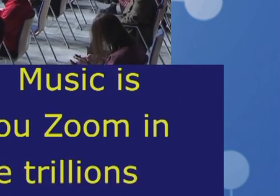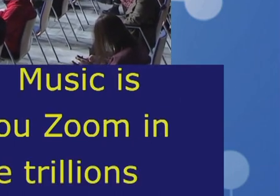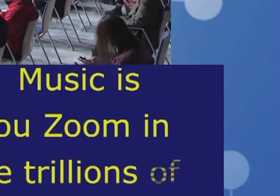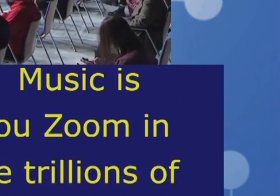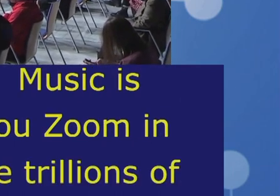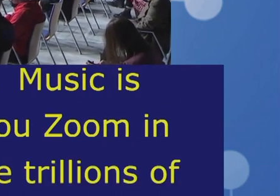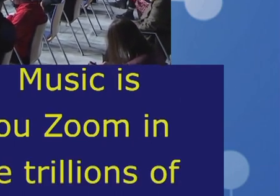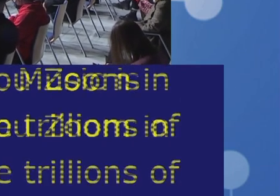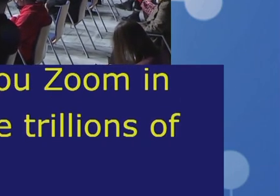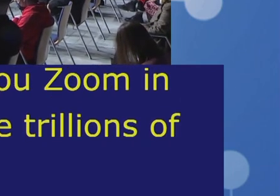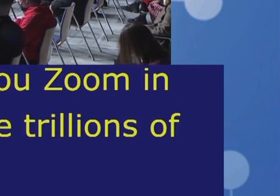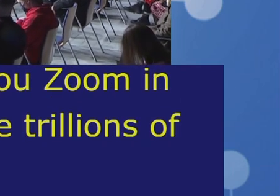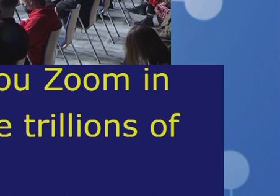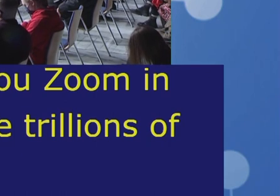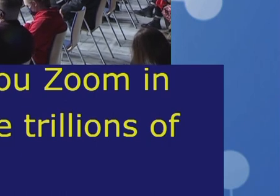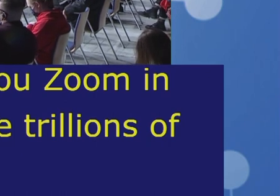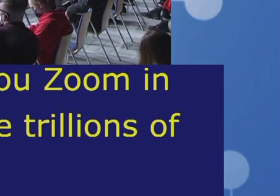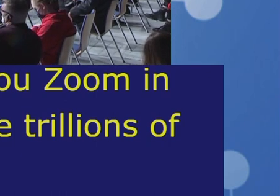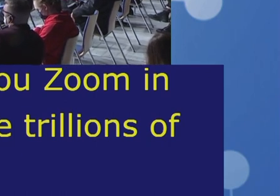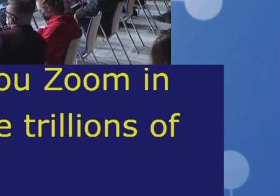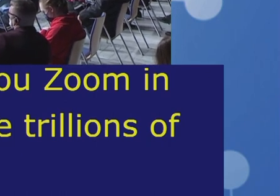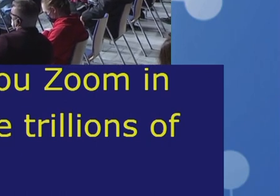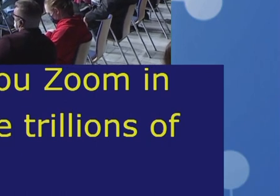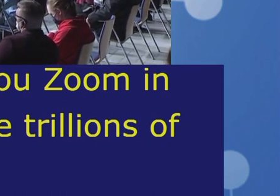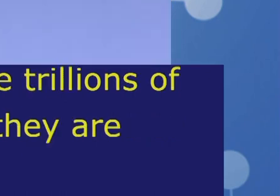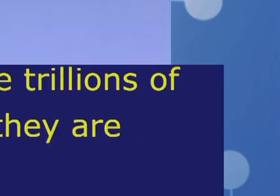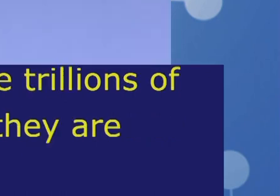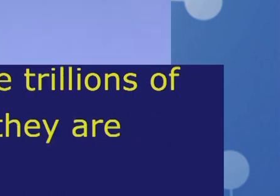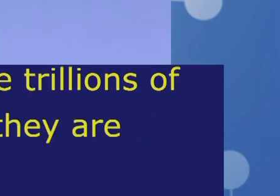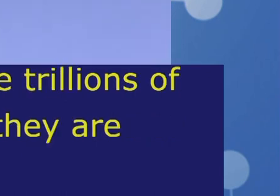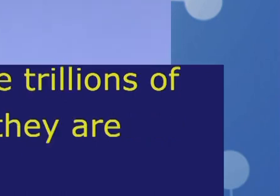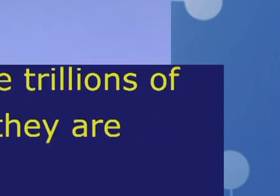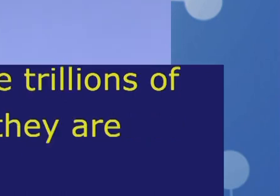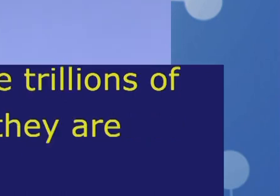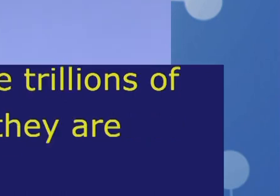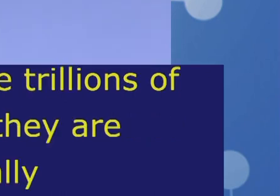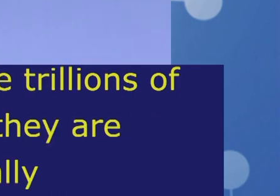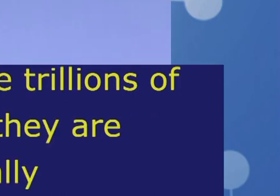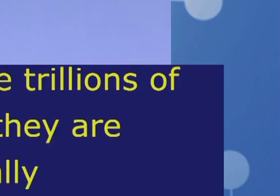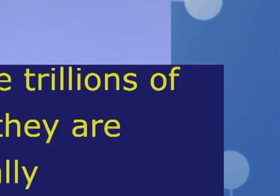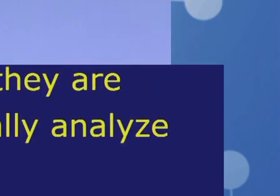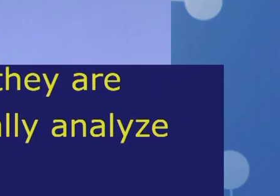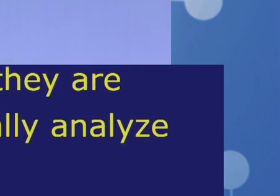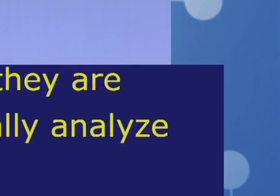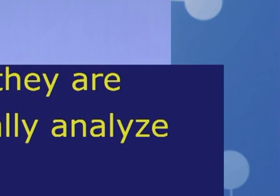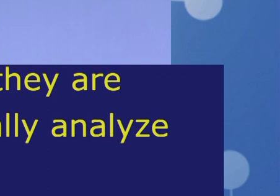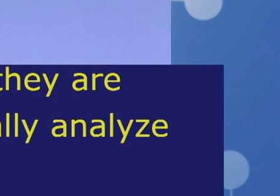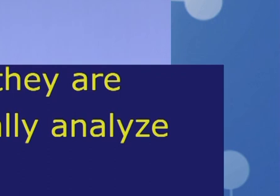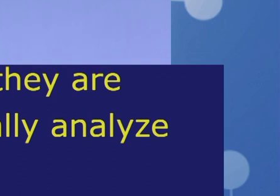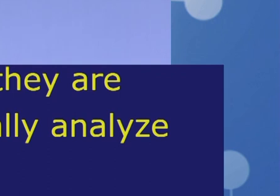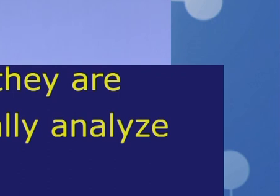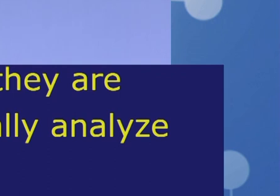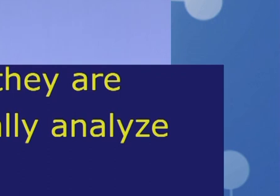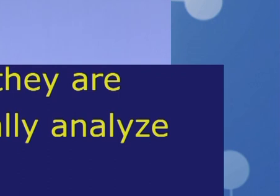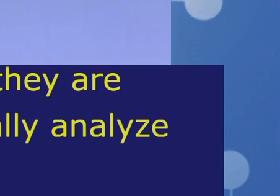zastanowimy się nad tym, z czego składa się nasz organizm, dojdziemy do wniosku, że składa się on z mnóstwa komórek, z